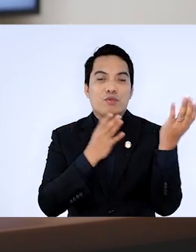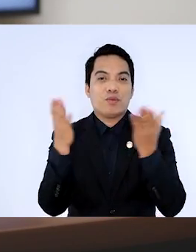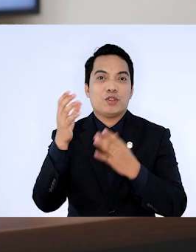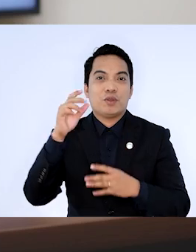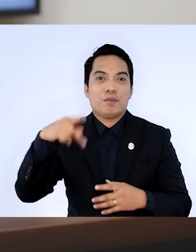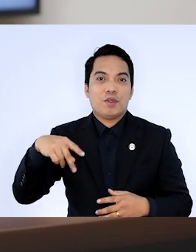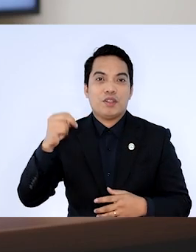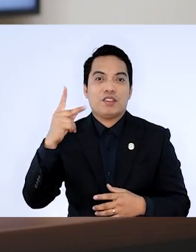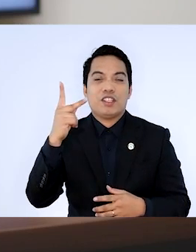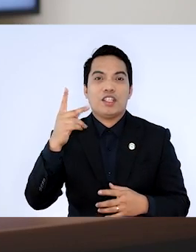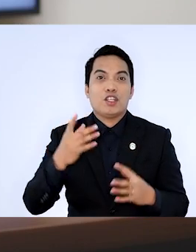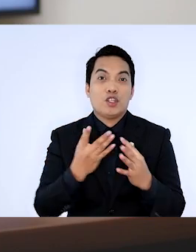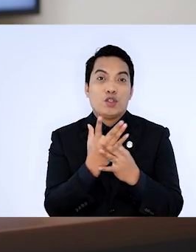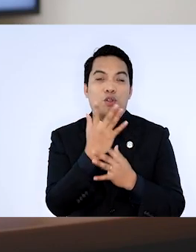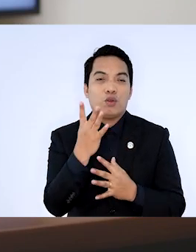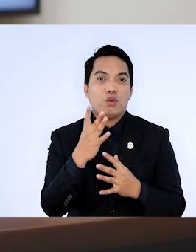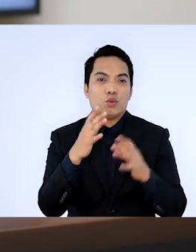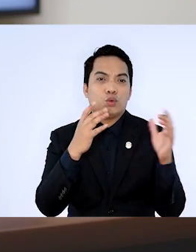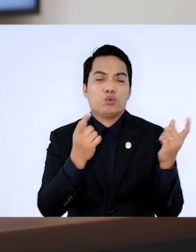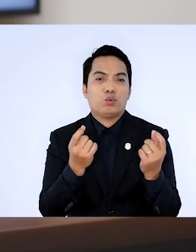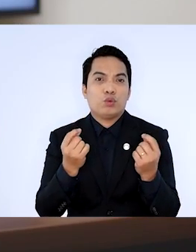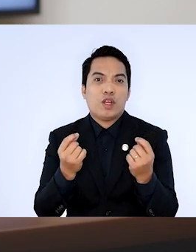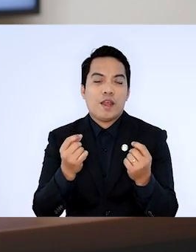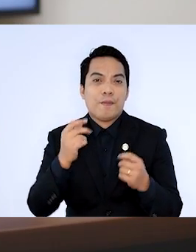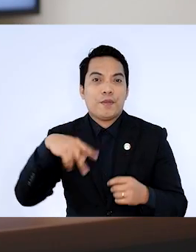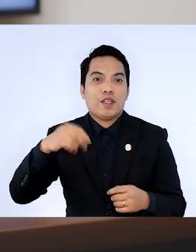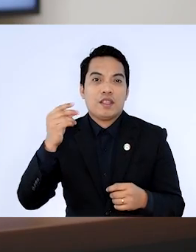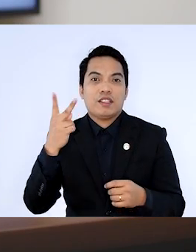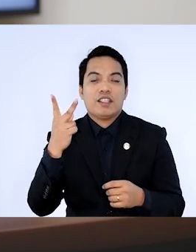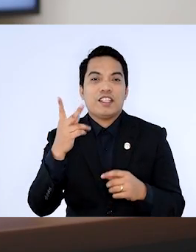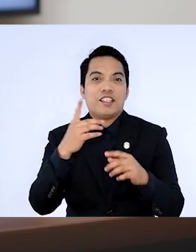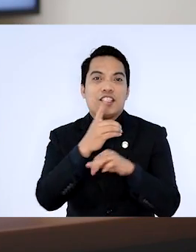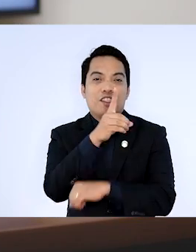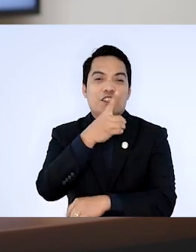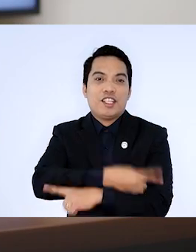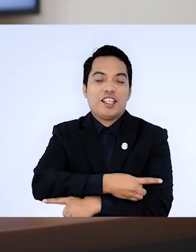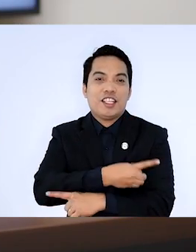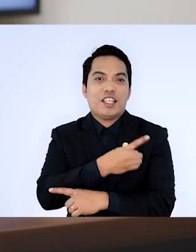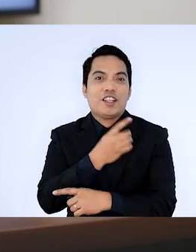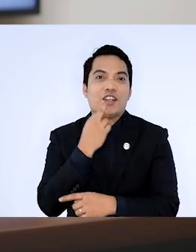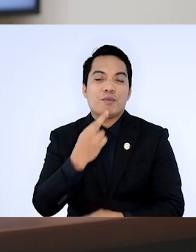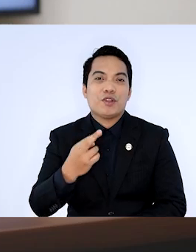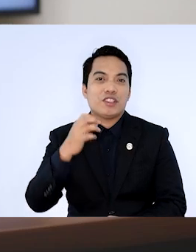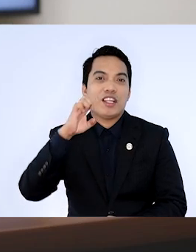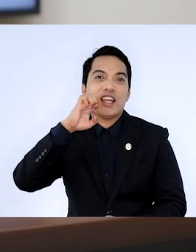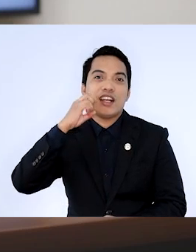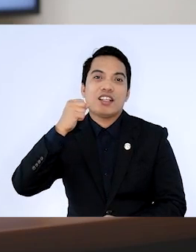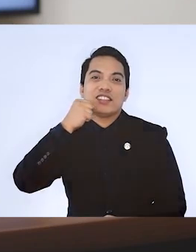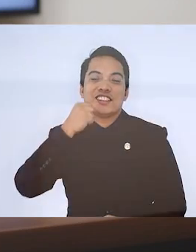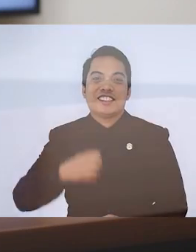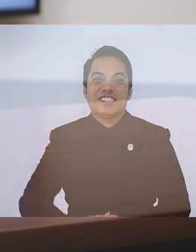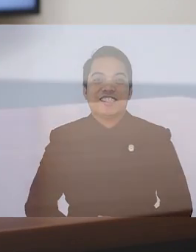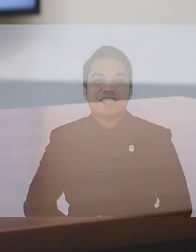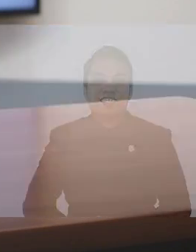PNK sa pamamagitan ng pagsasagawa ng PNK Day. Magbabalita si kapatid na Era Santos.